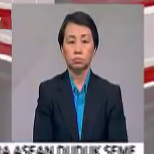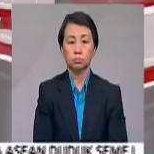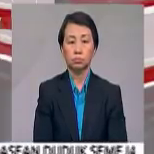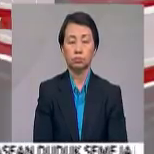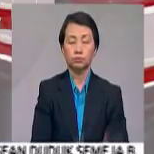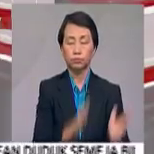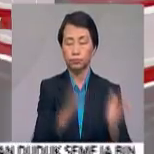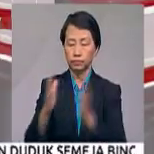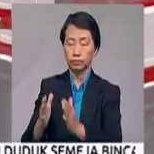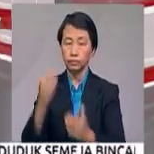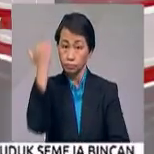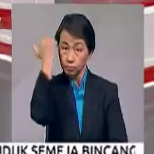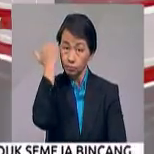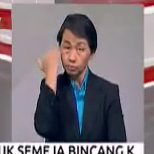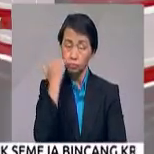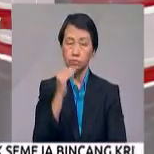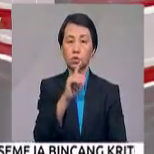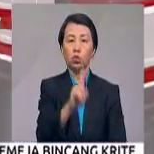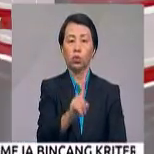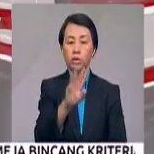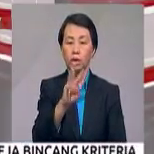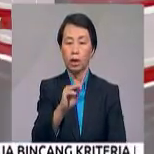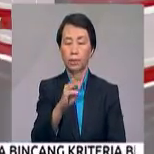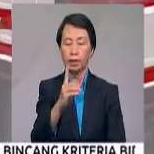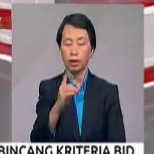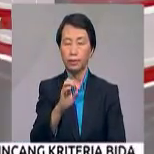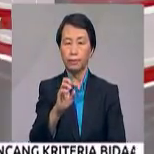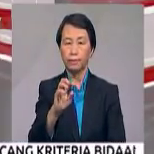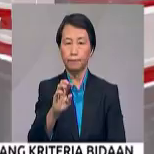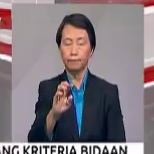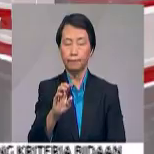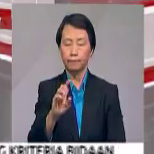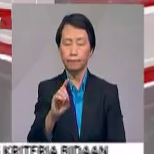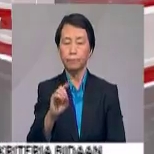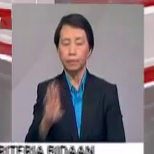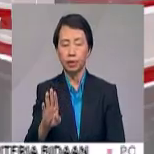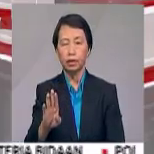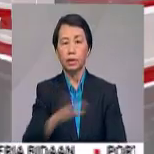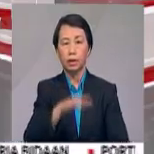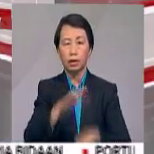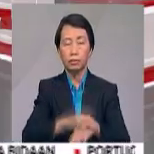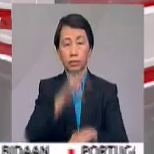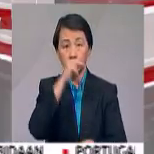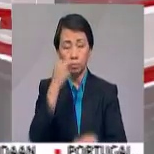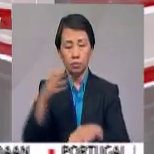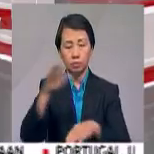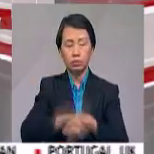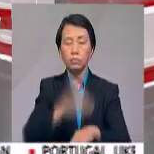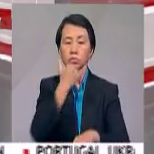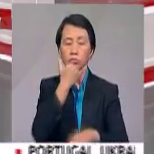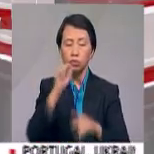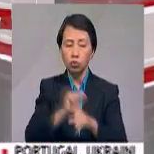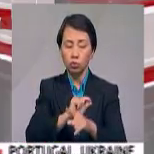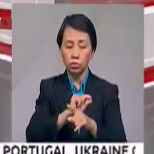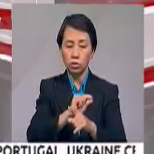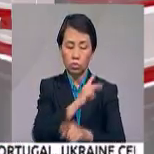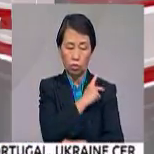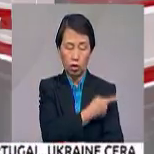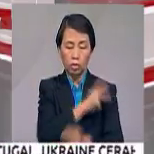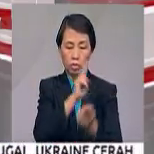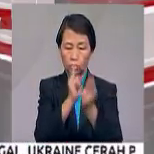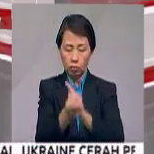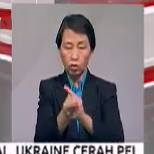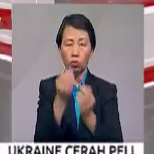Beralih kepada perbicaraan kes 1MDB membabitkan Datuk Seri Najib Tun Razak atas dakwaan salah guna kuasa dan pengubahan wang